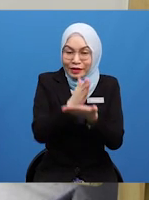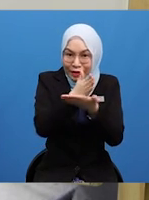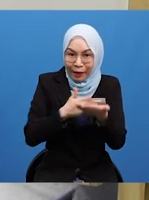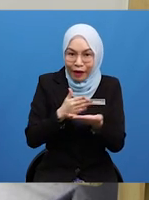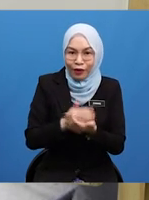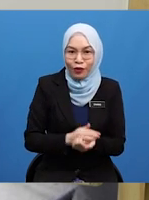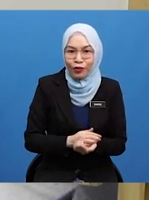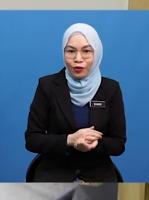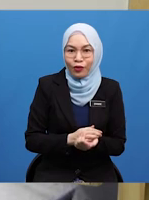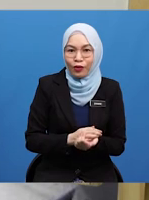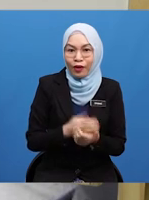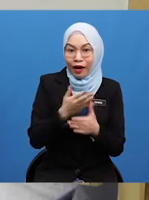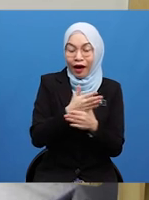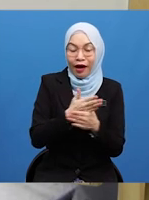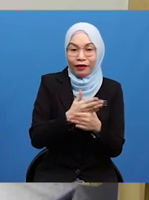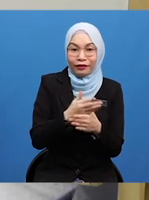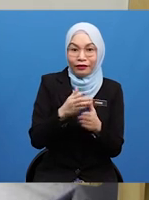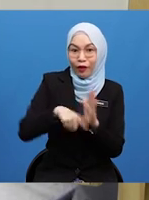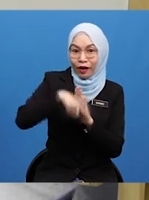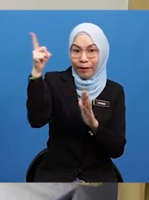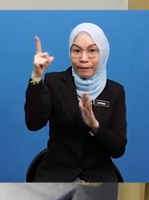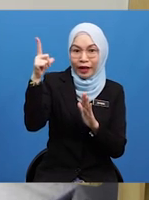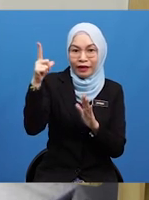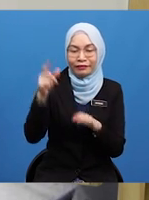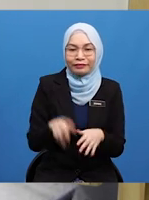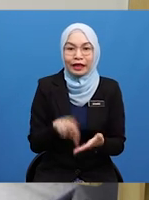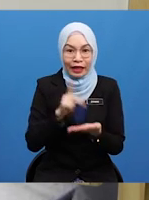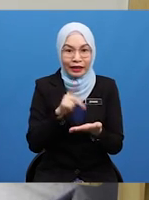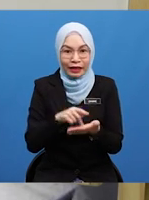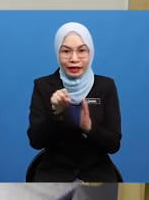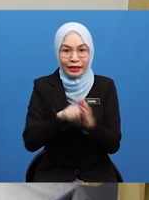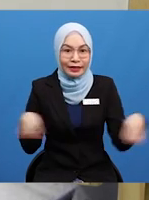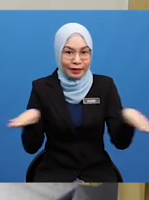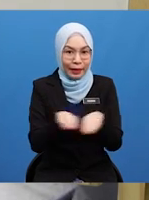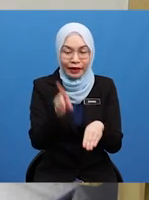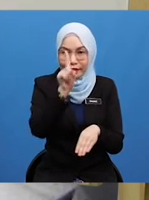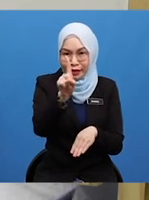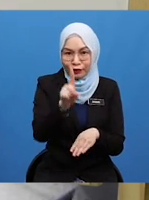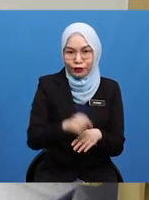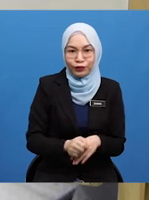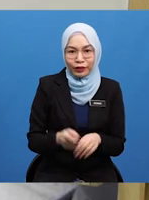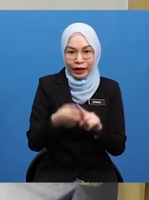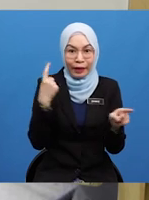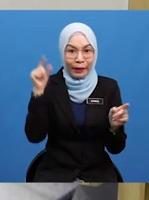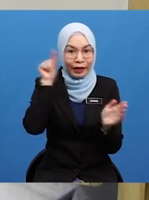atau lebih juga dikira sebagai satu seperti gambar rajah yang cikgu tunjuk ni.